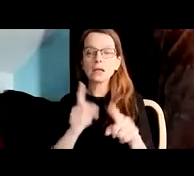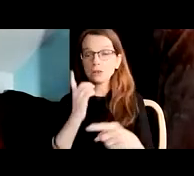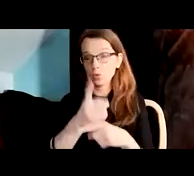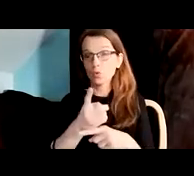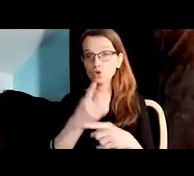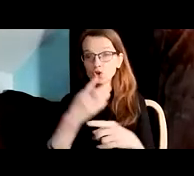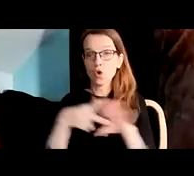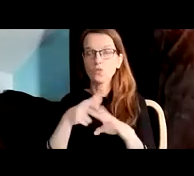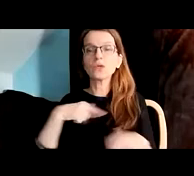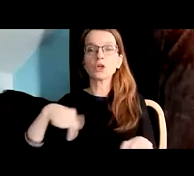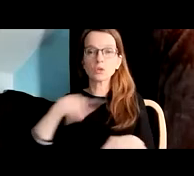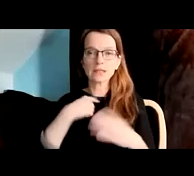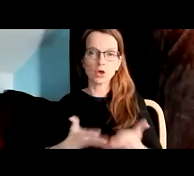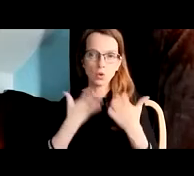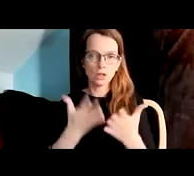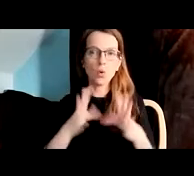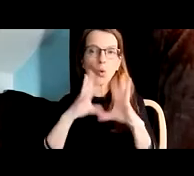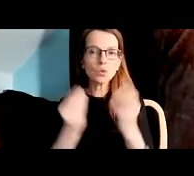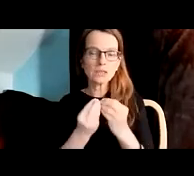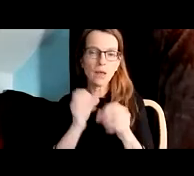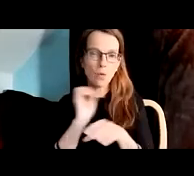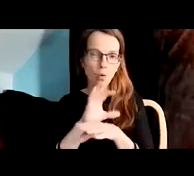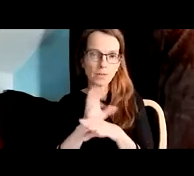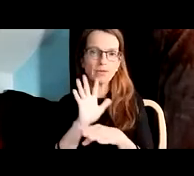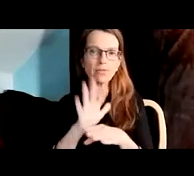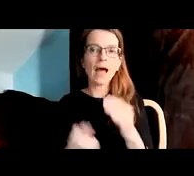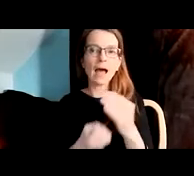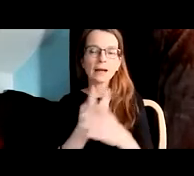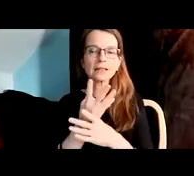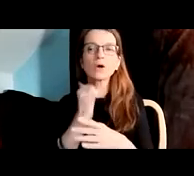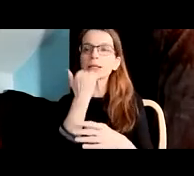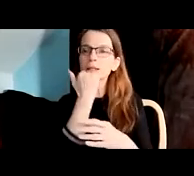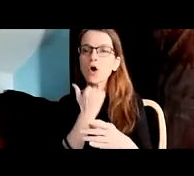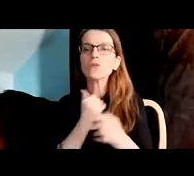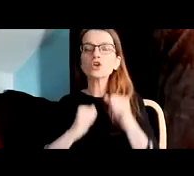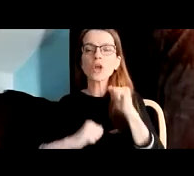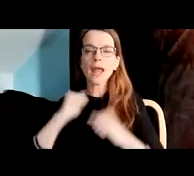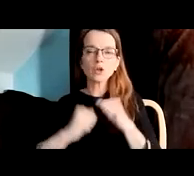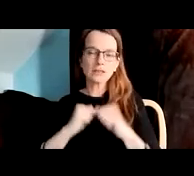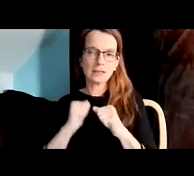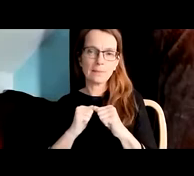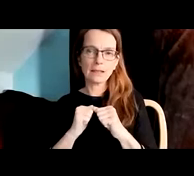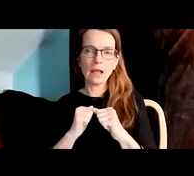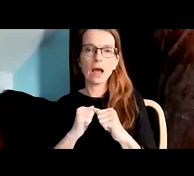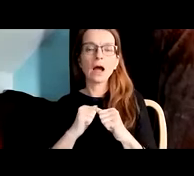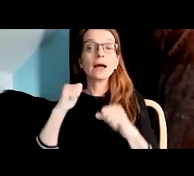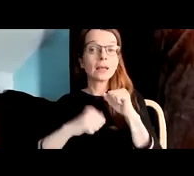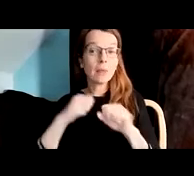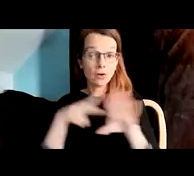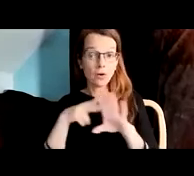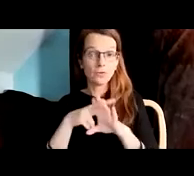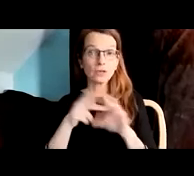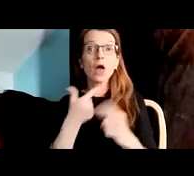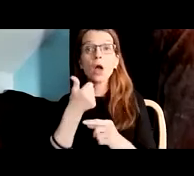rodimo, vse to vpliva na razvoj in dovršenost gibanja. Gibalna oviranost je lahko